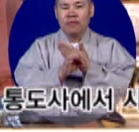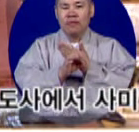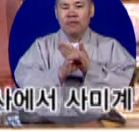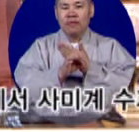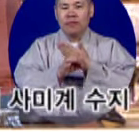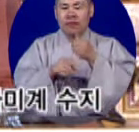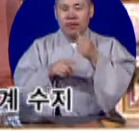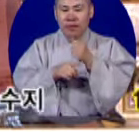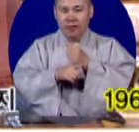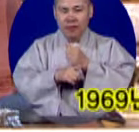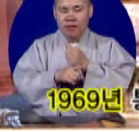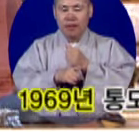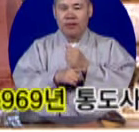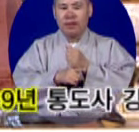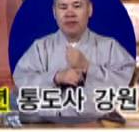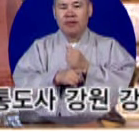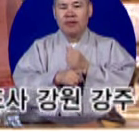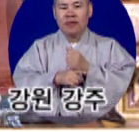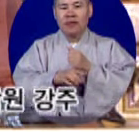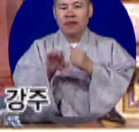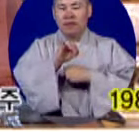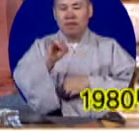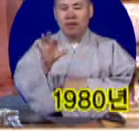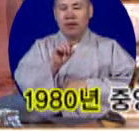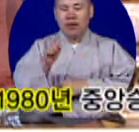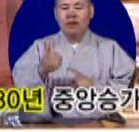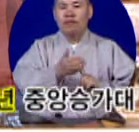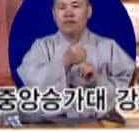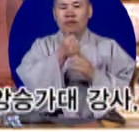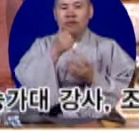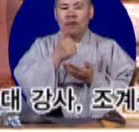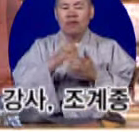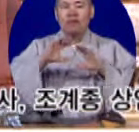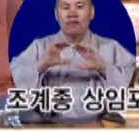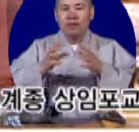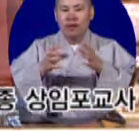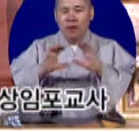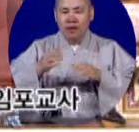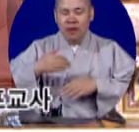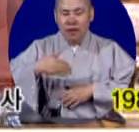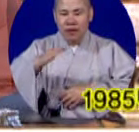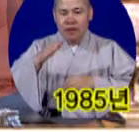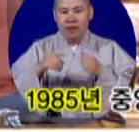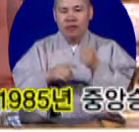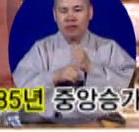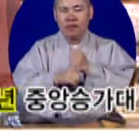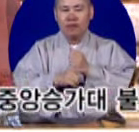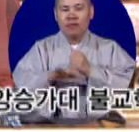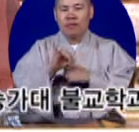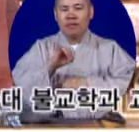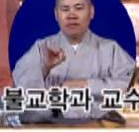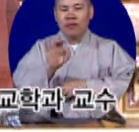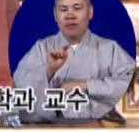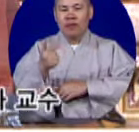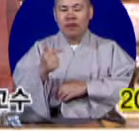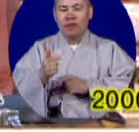바라밀, 피 안에 간다 이 소리거든요. 피 안에 간다.